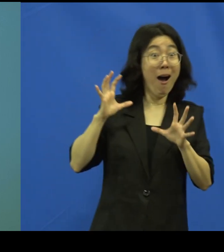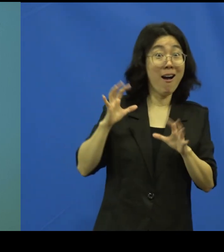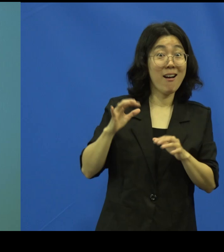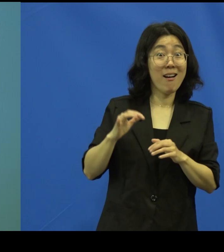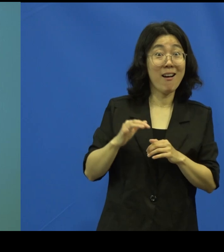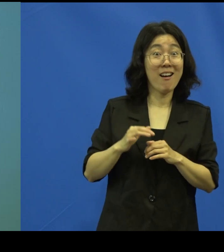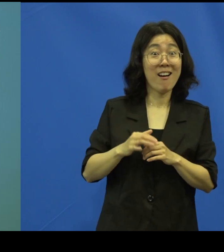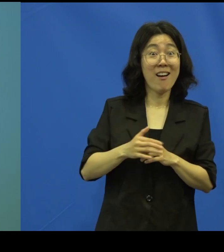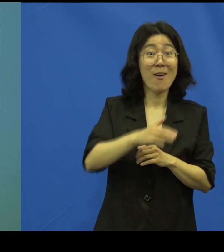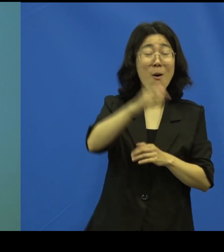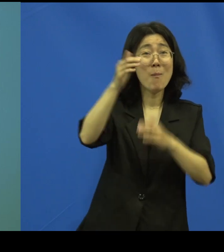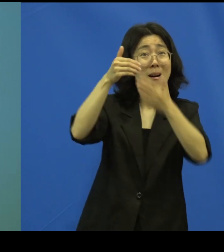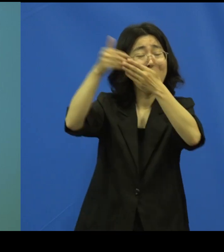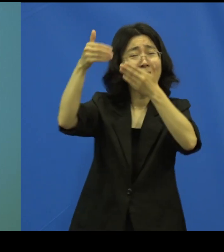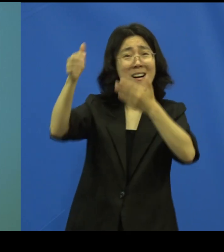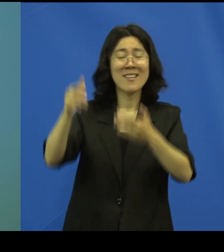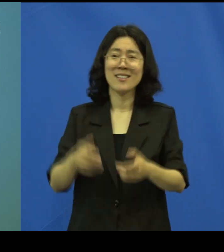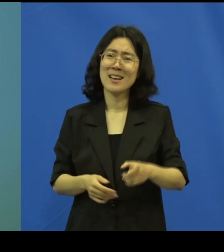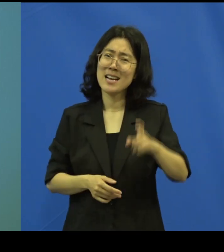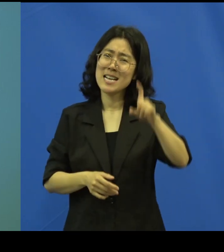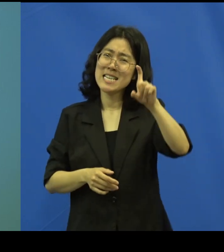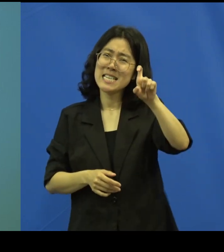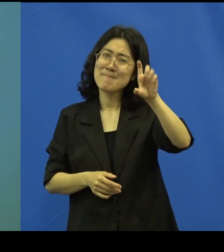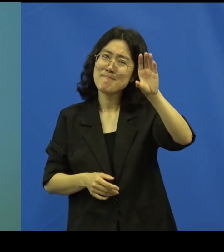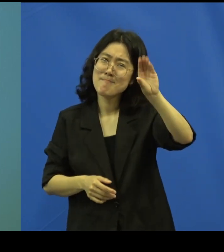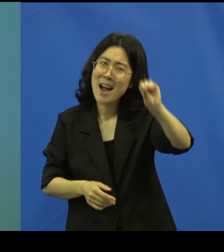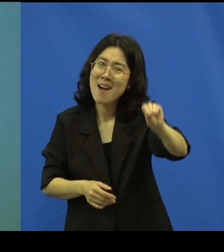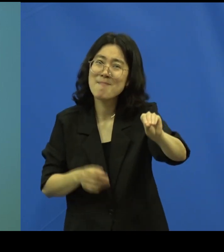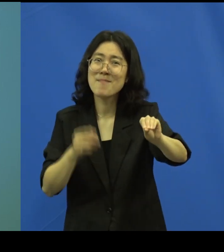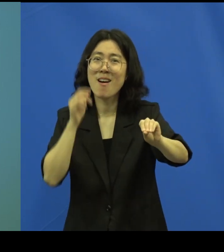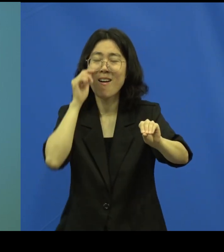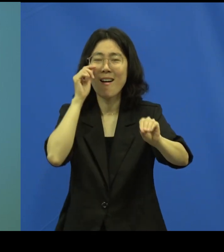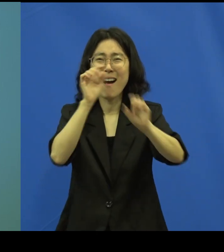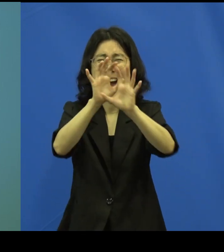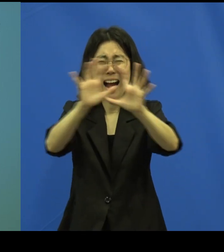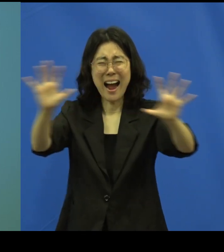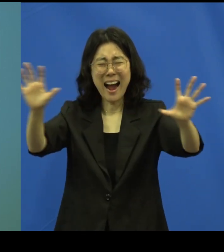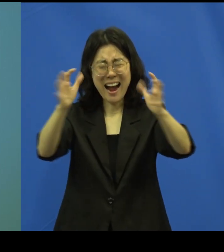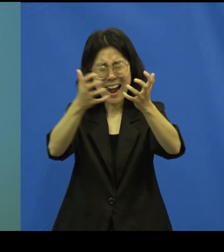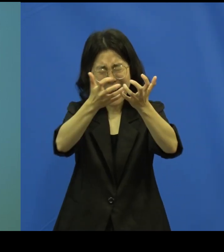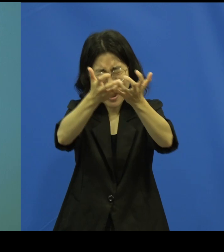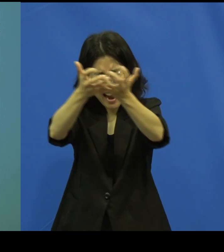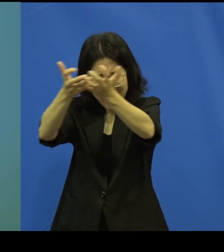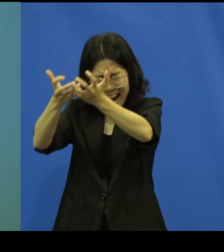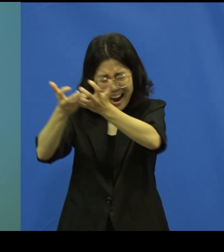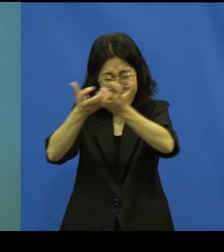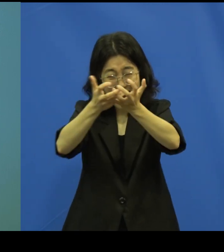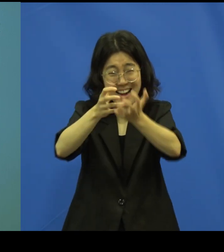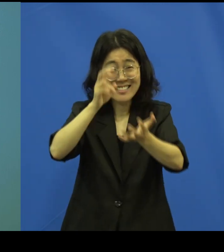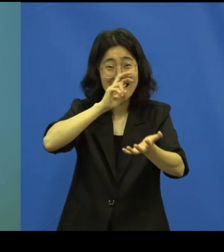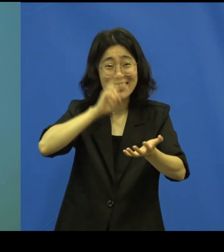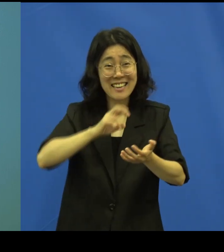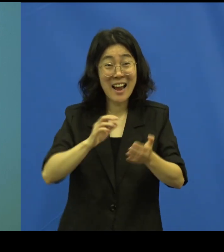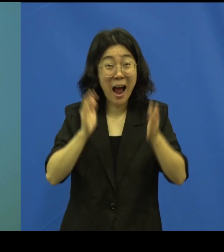이거 한번 상상을 해봐요. 한 10만 명이 모여가지고 찬양을 한다고 생각하고 있어요.